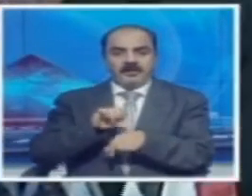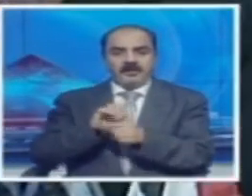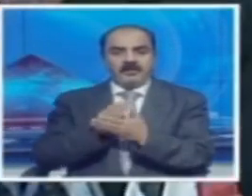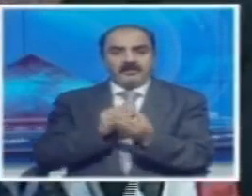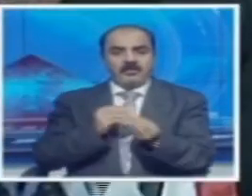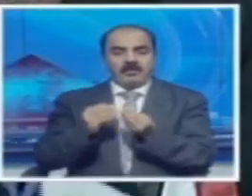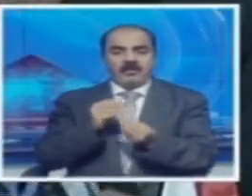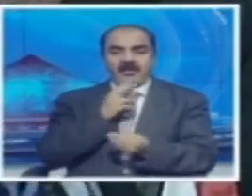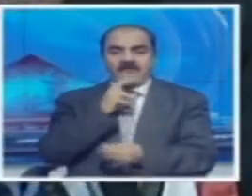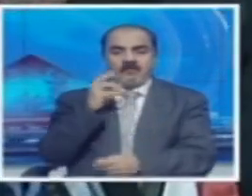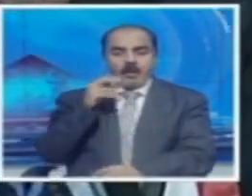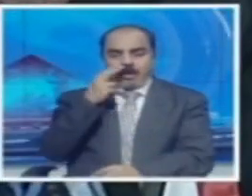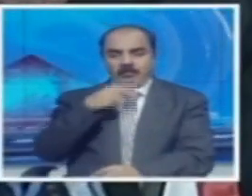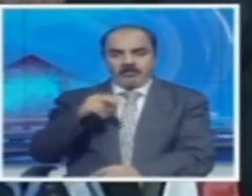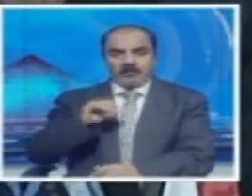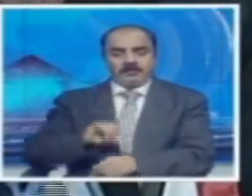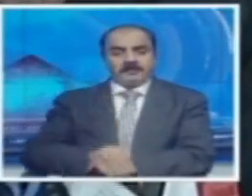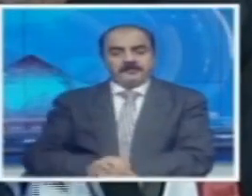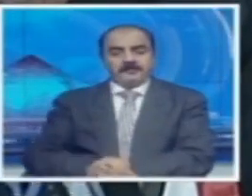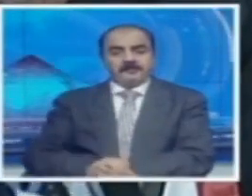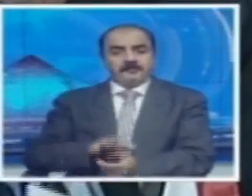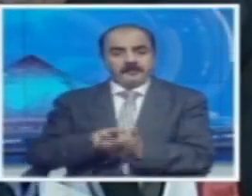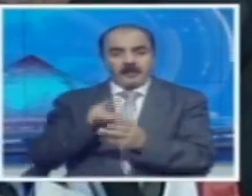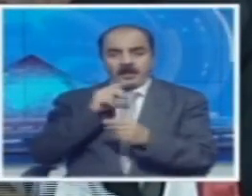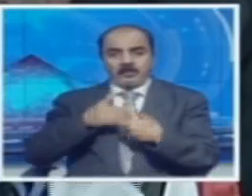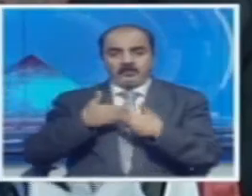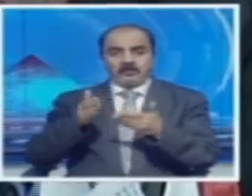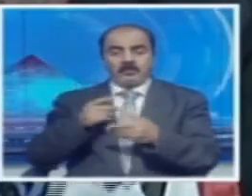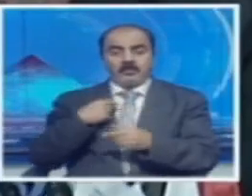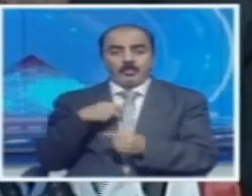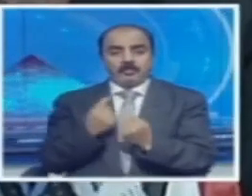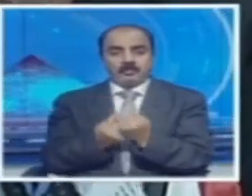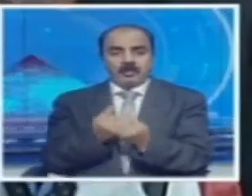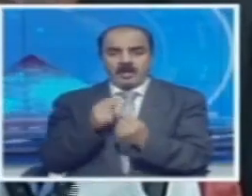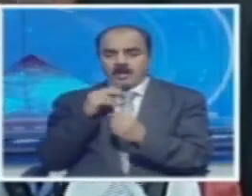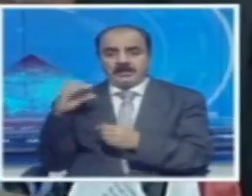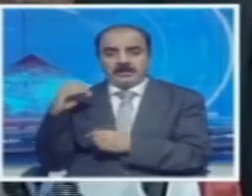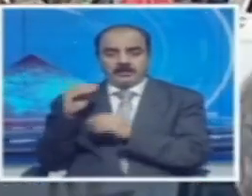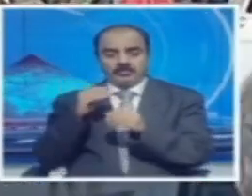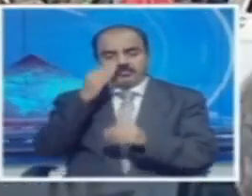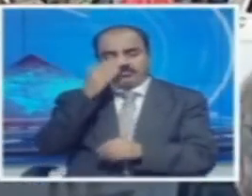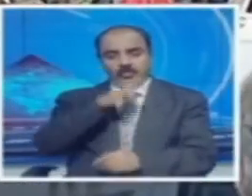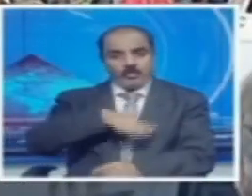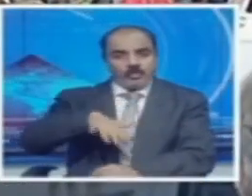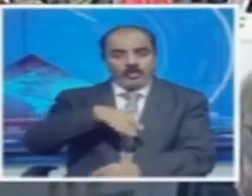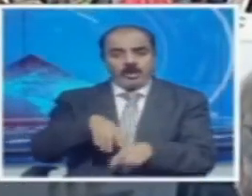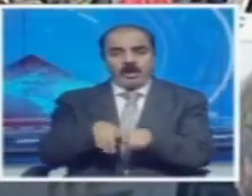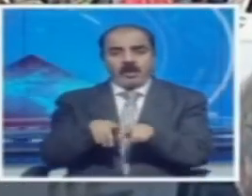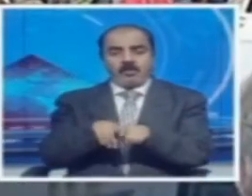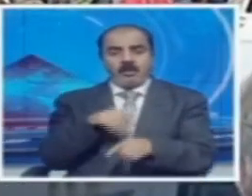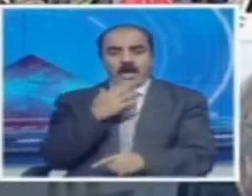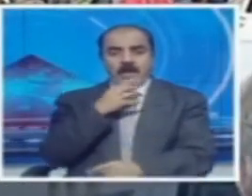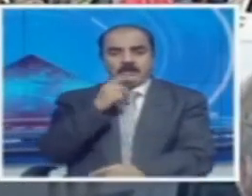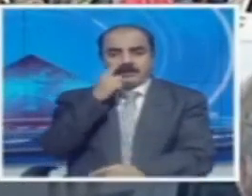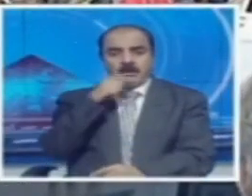حاليا بالعاصمة الإيفوارية أبيجان. وفي بداية كلمته نقل القصير تحيات الرئيس السيسي لأخيه الرئيس